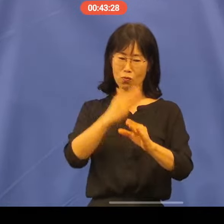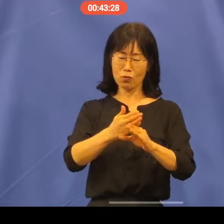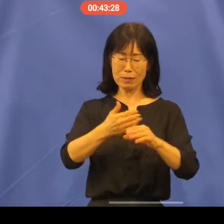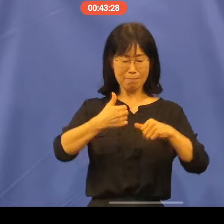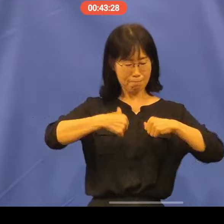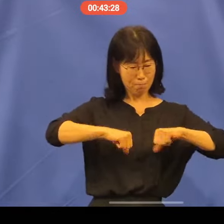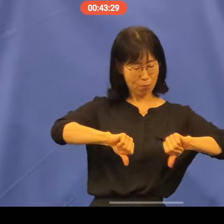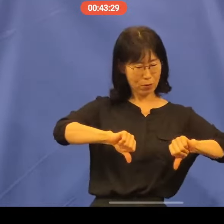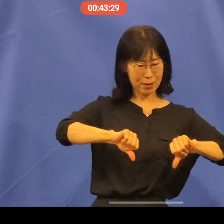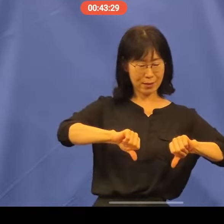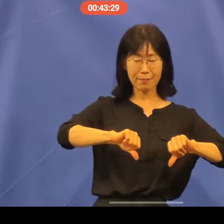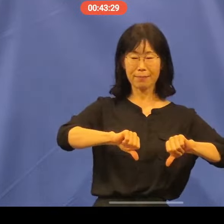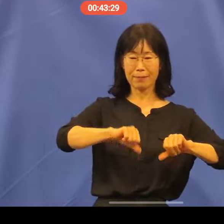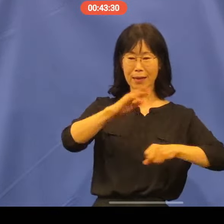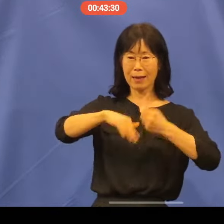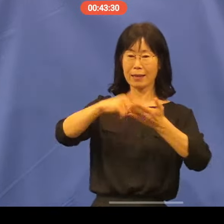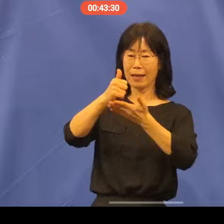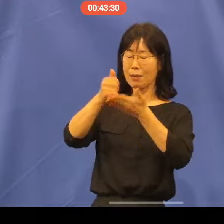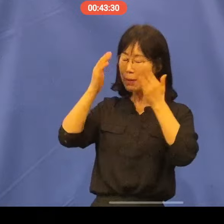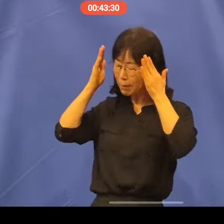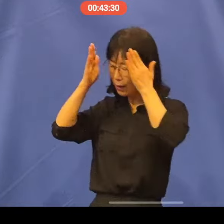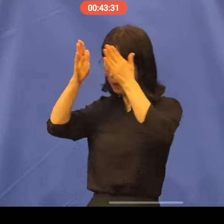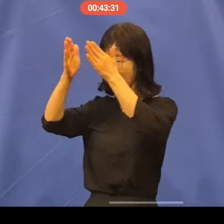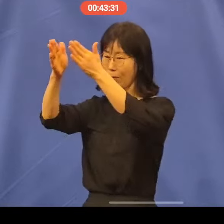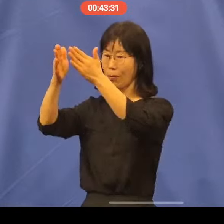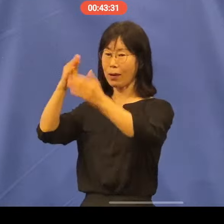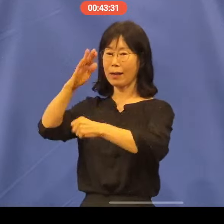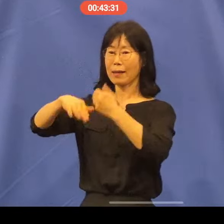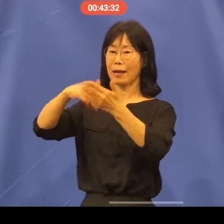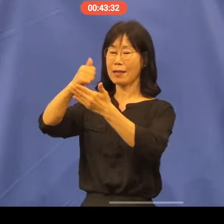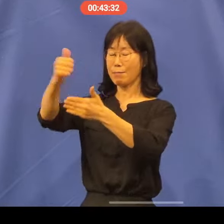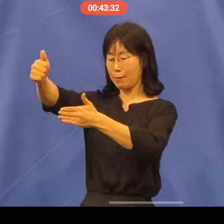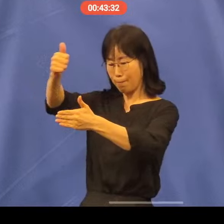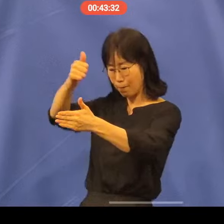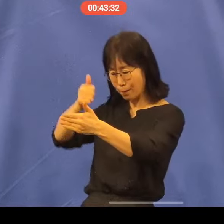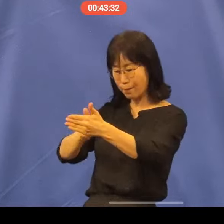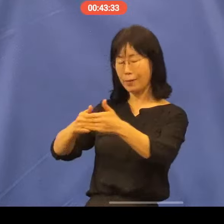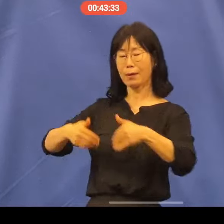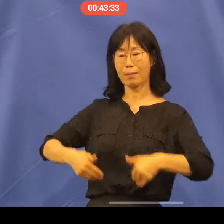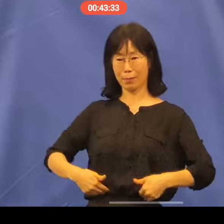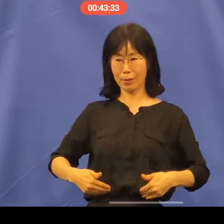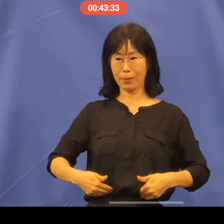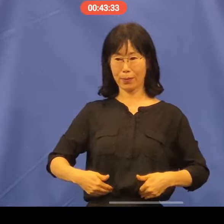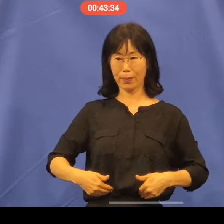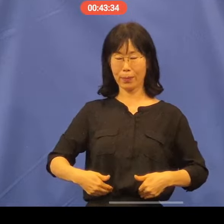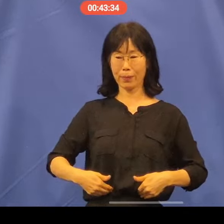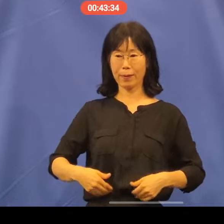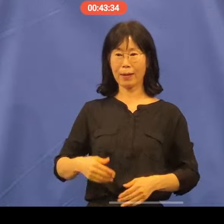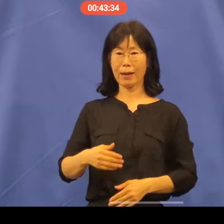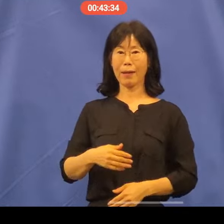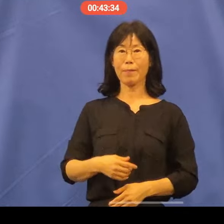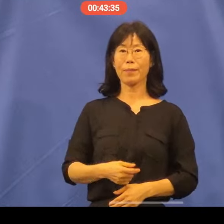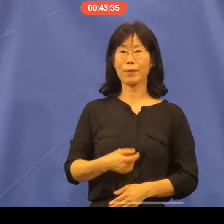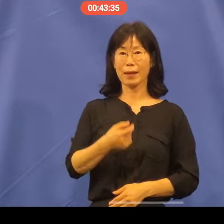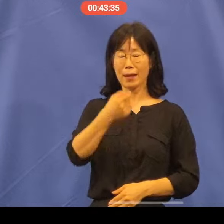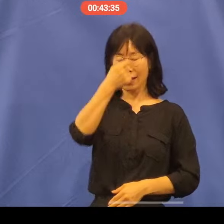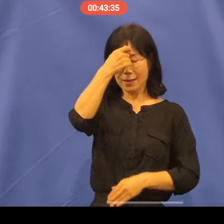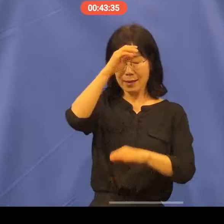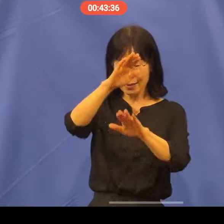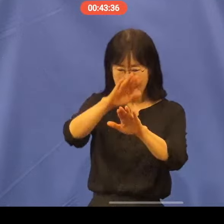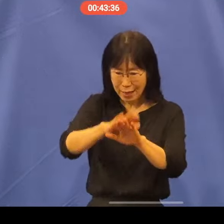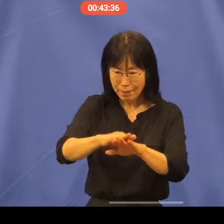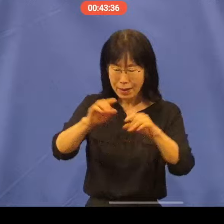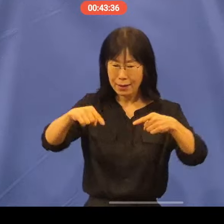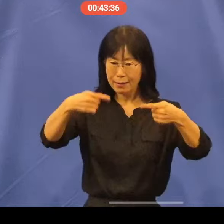오리엔티드, God centered, 하나님을 중심에 놓는 거예요. 예배가 그래요. 나 중심으로, 우리는 끊임없이 나